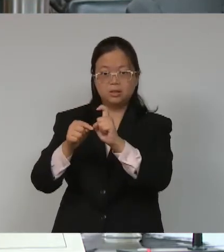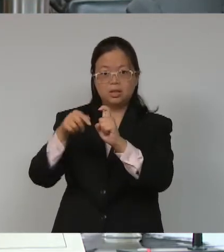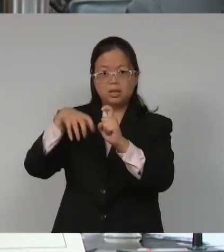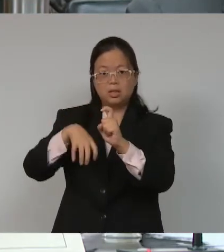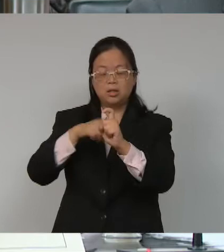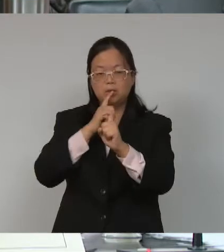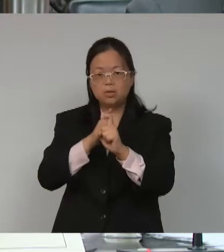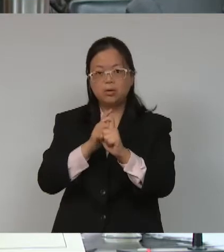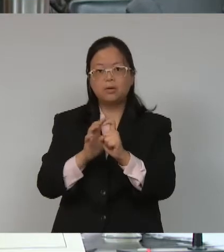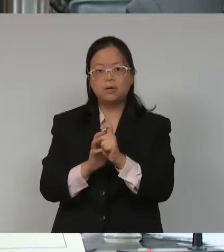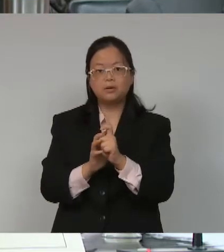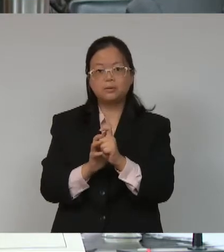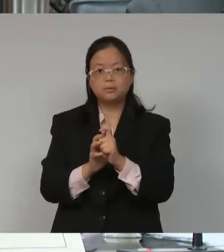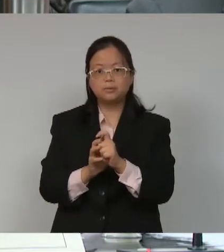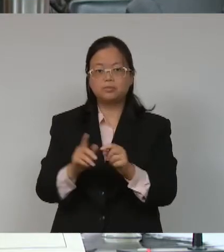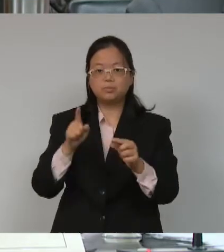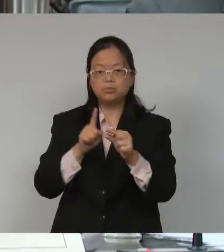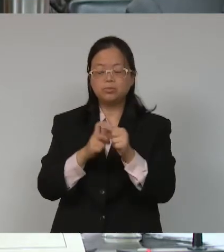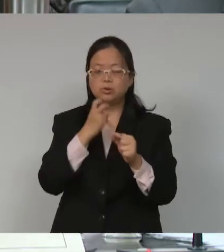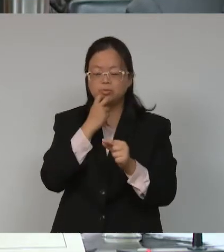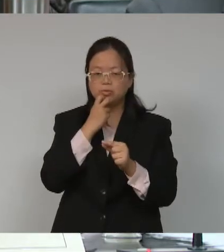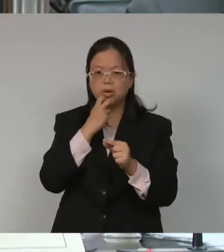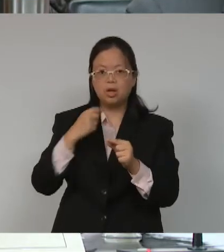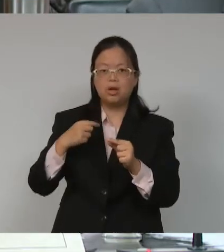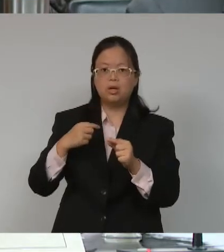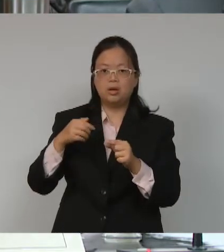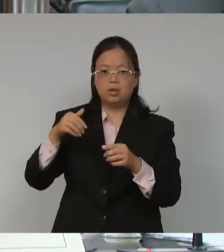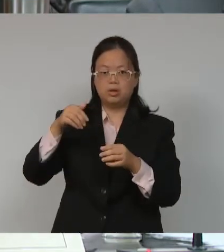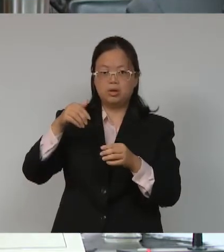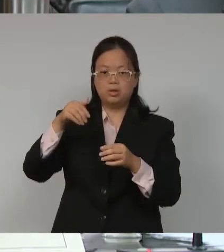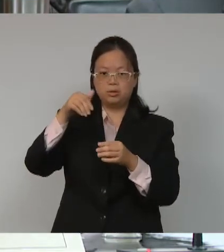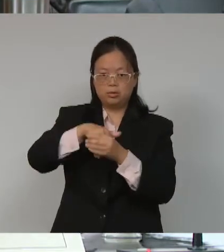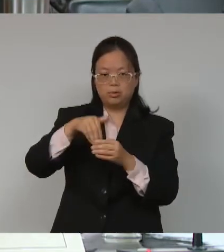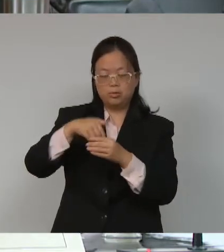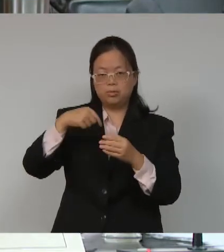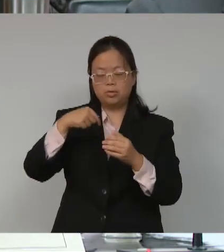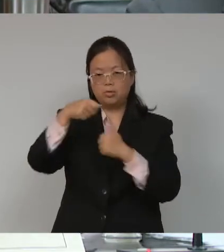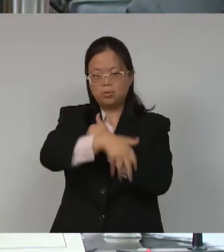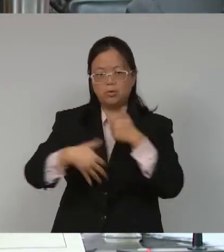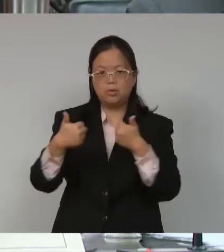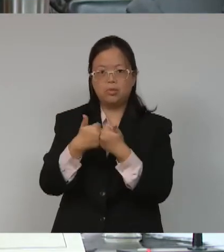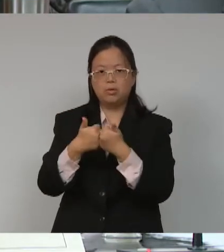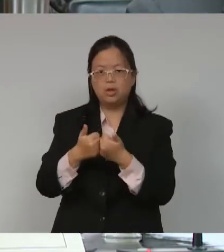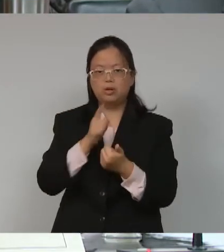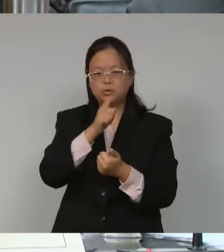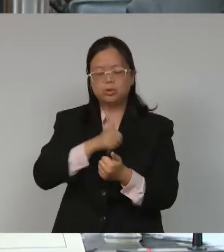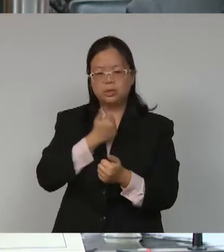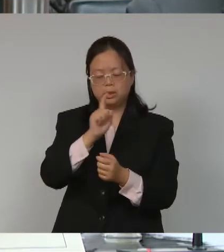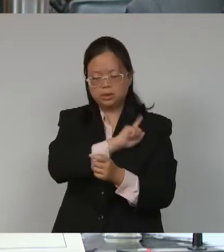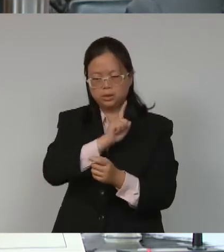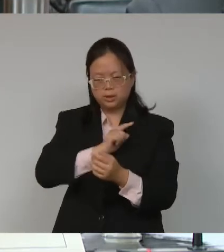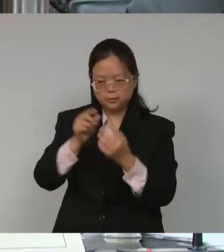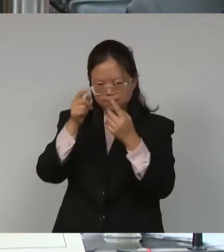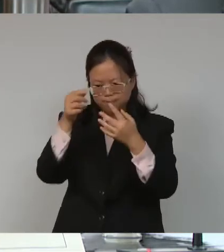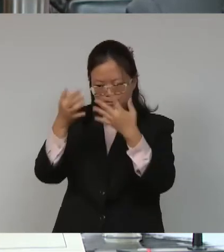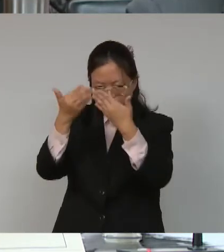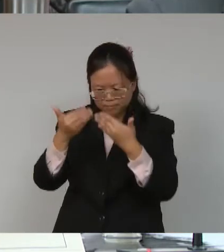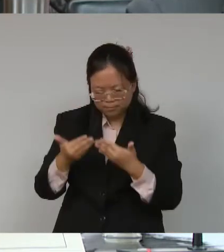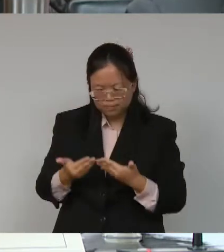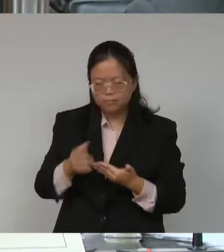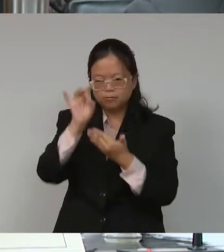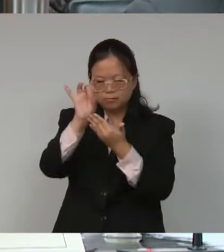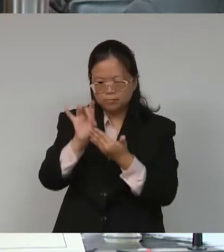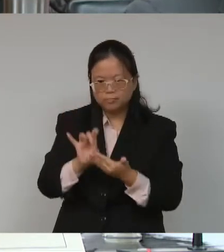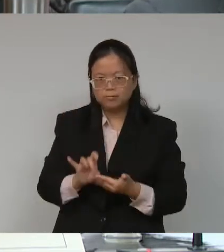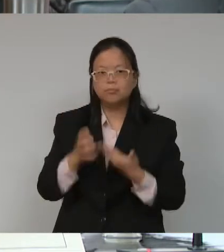决的事项里面，中选会自己本身呢也已经排除很多了啊。那么看起来中选会的